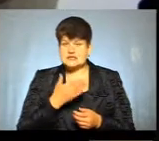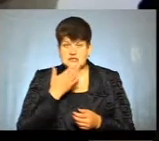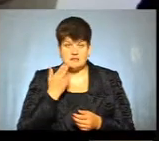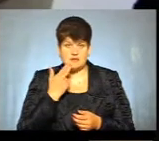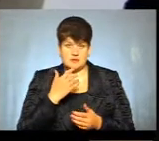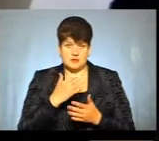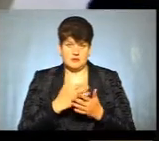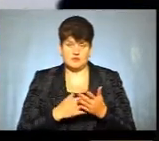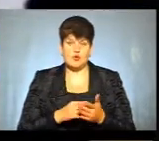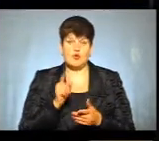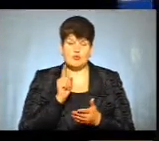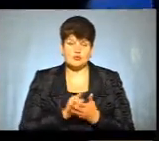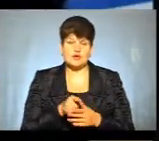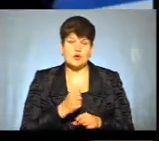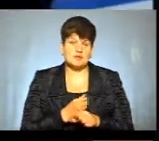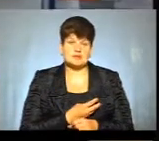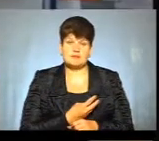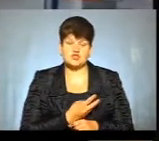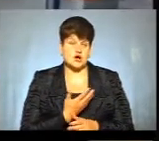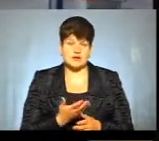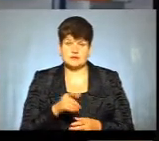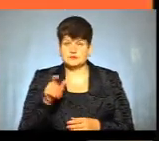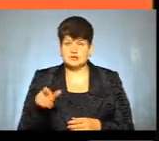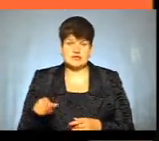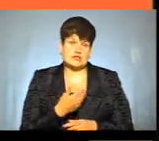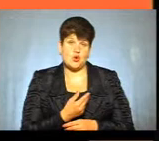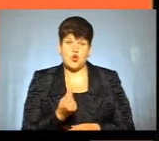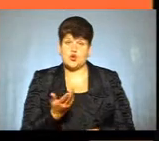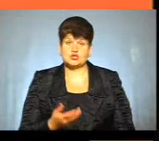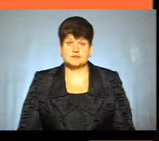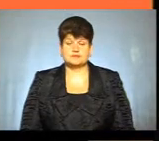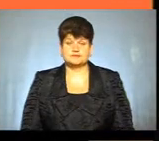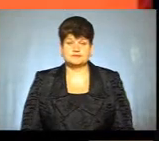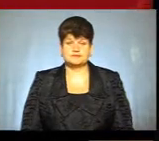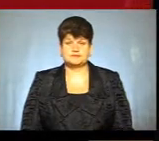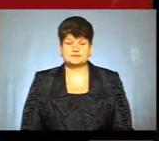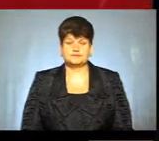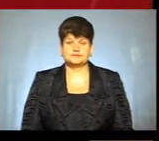обов'язкових щеплень. Її роблять за бажанням пацієнта і за його гроші.